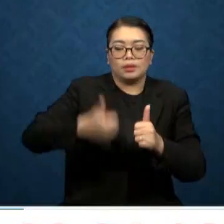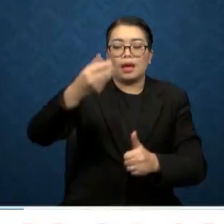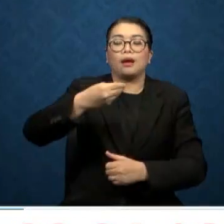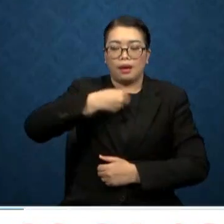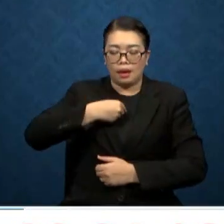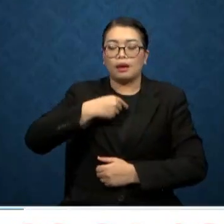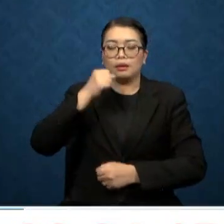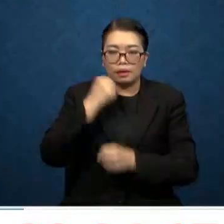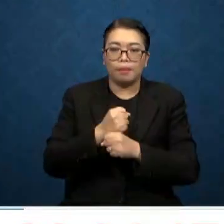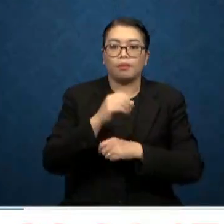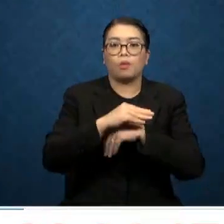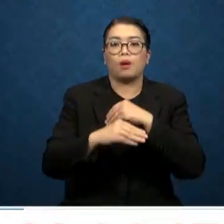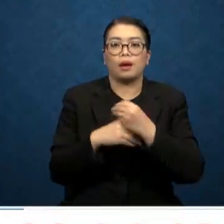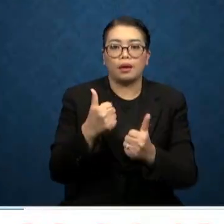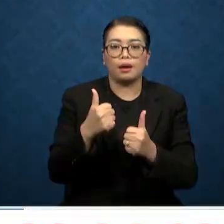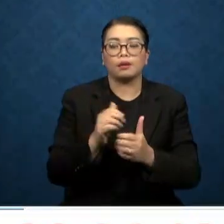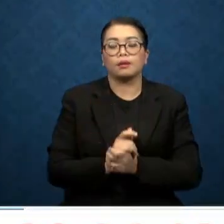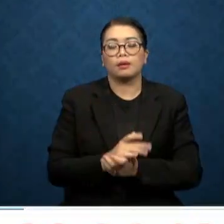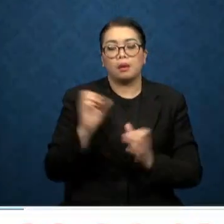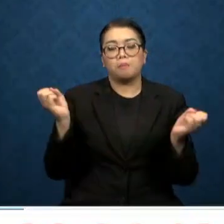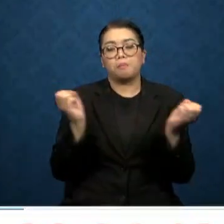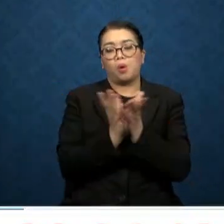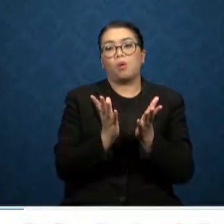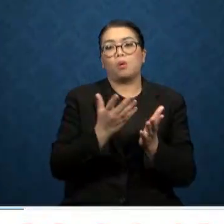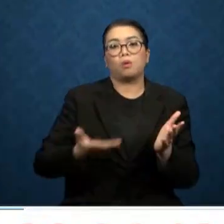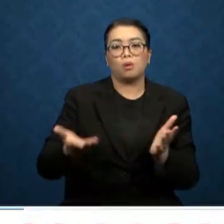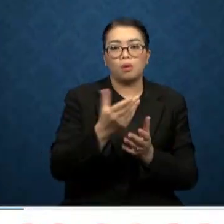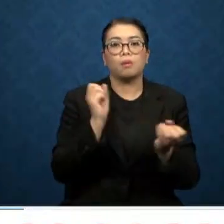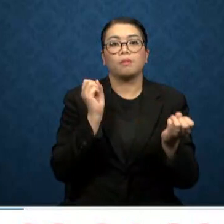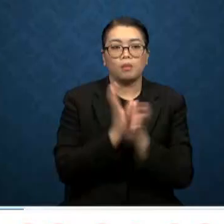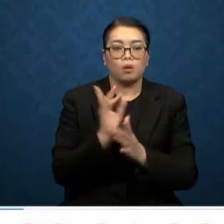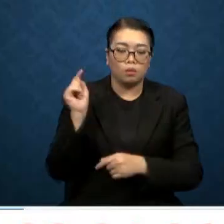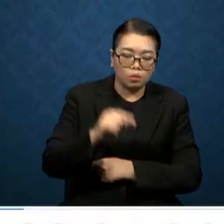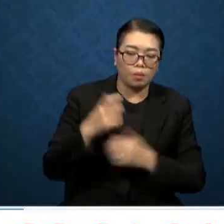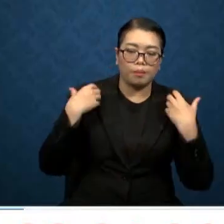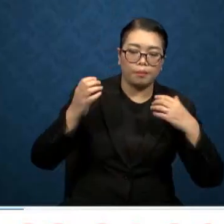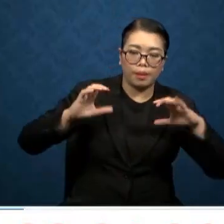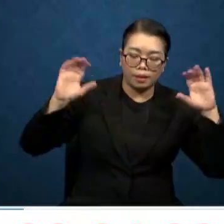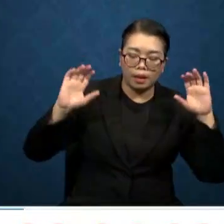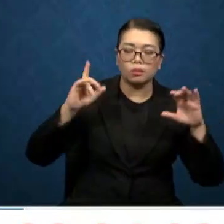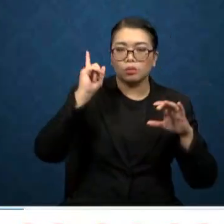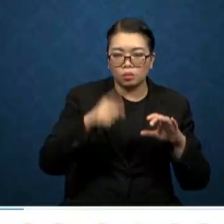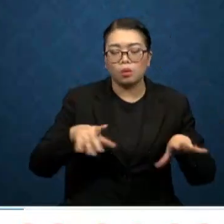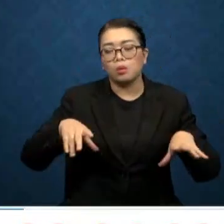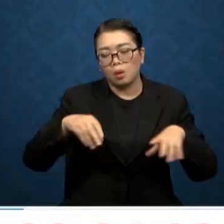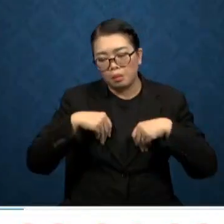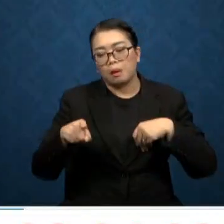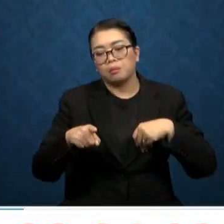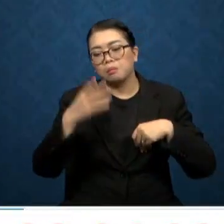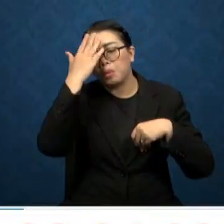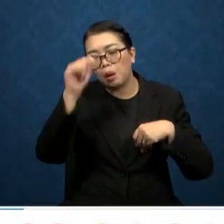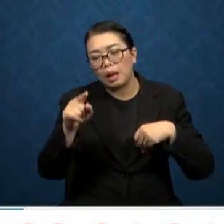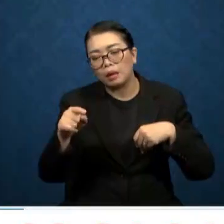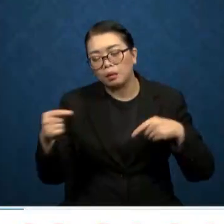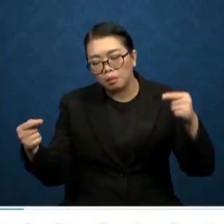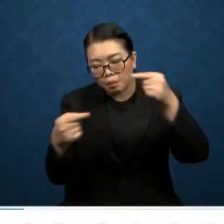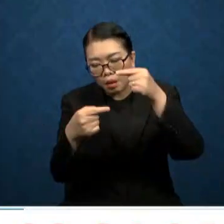ประมูลนำความเสียหายมาสู่ภาครัฐที่ต้องยอมรับการประมูลที่อาจ